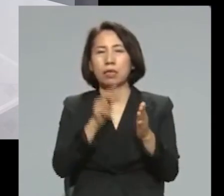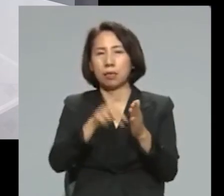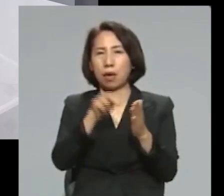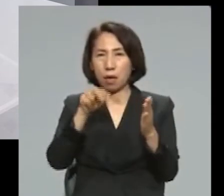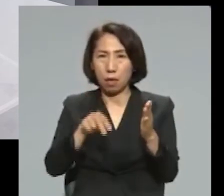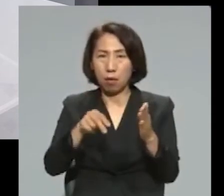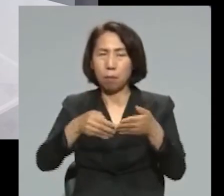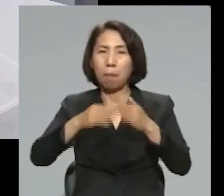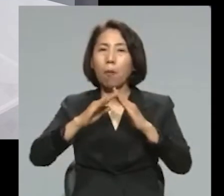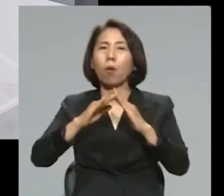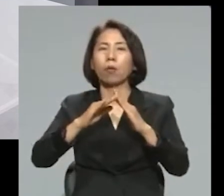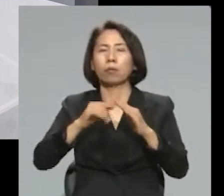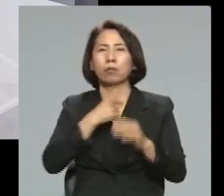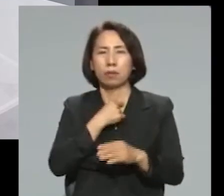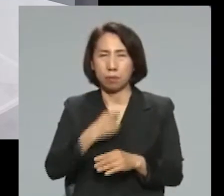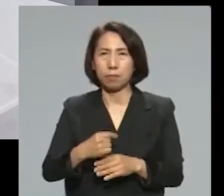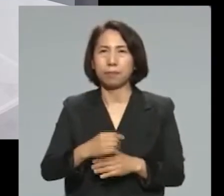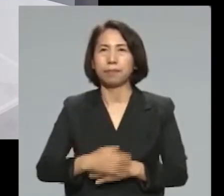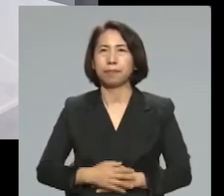역사를 유치토록 하겠습니다.